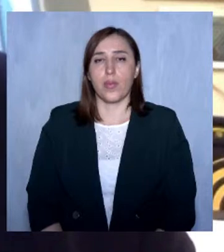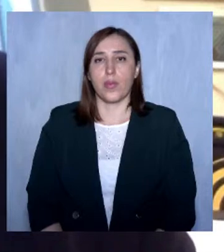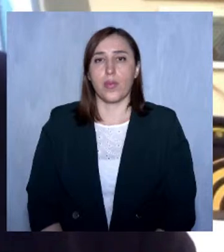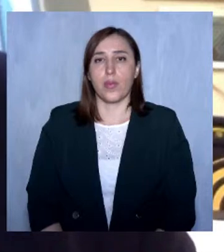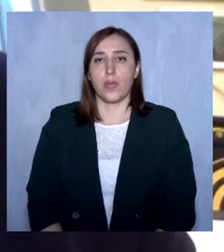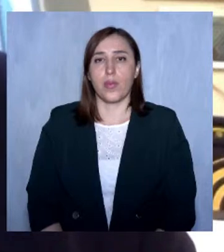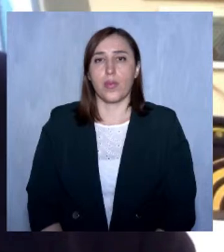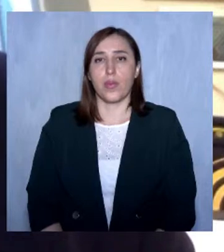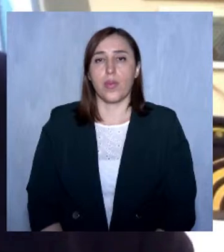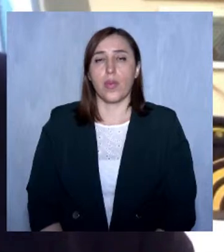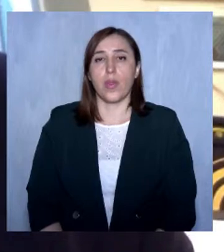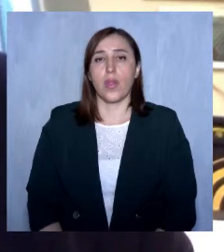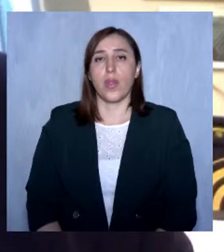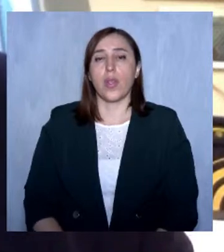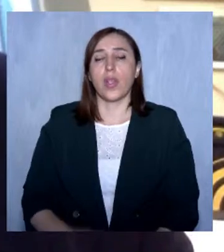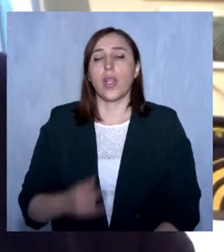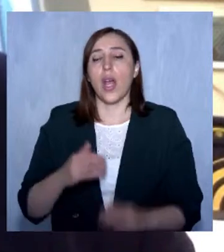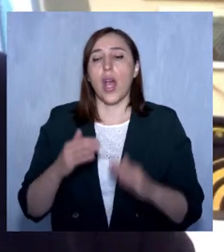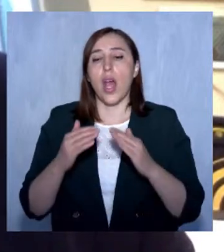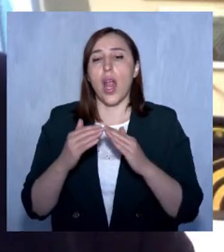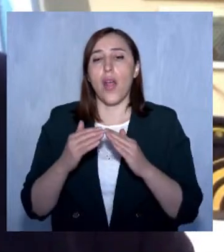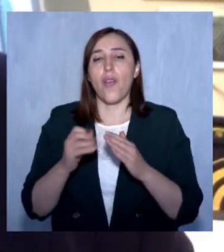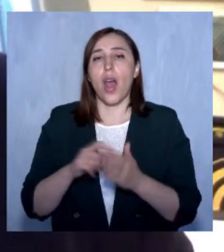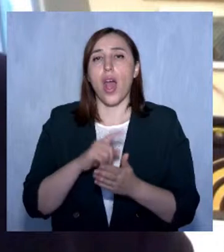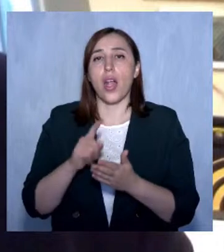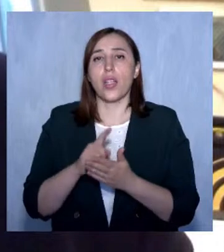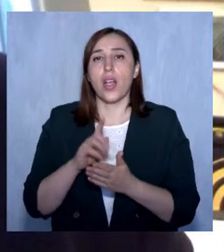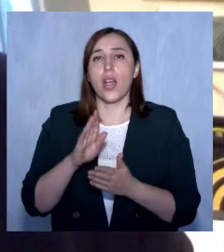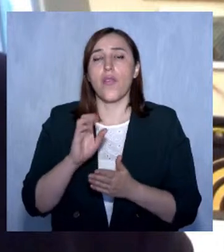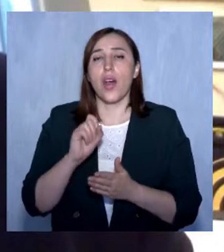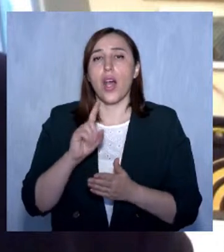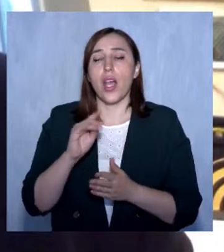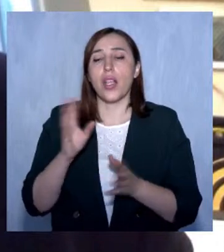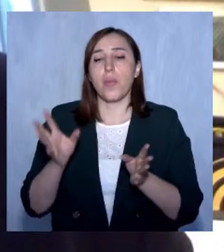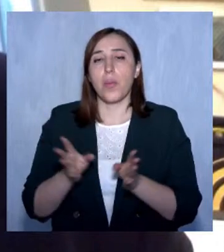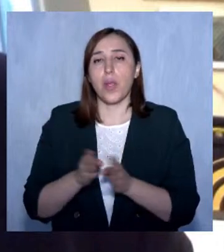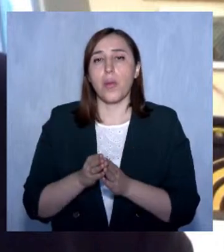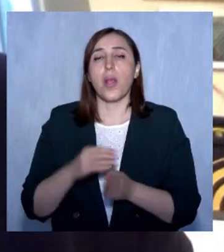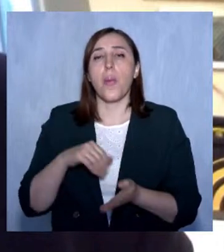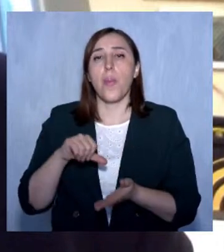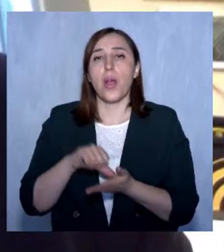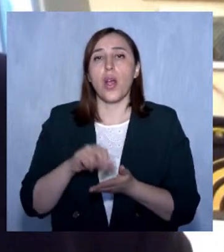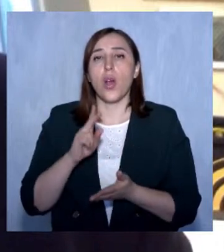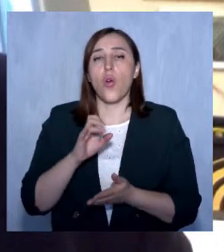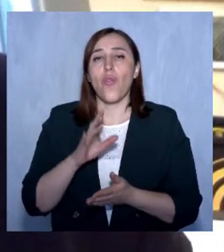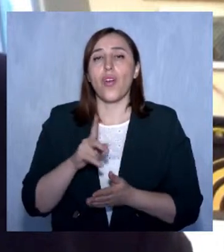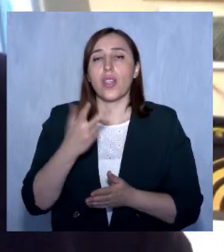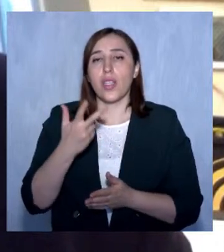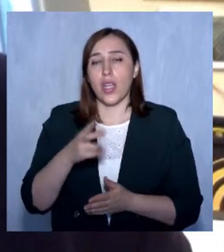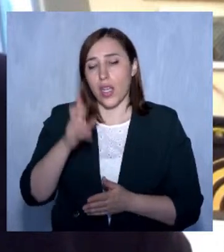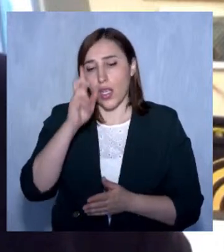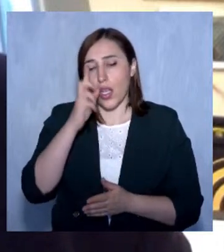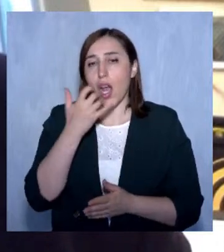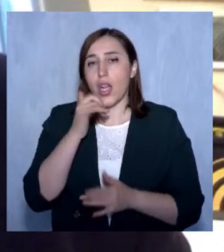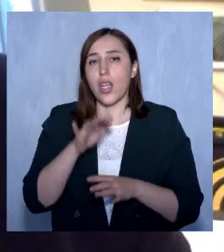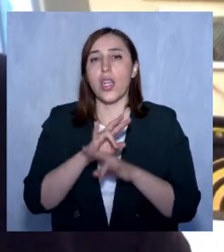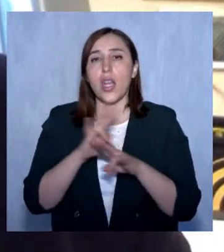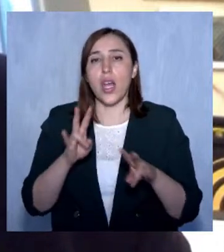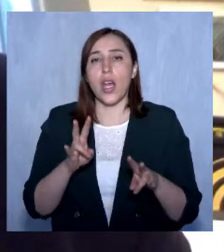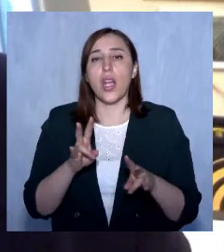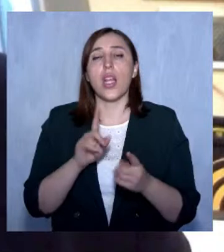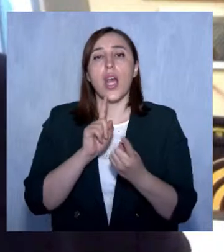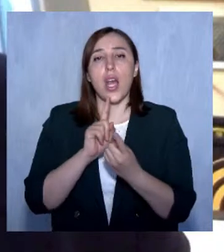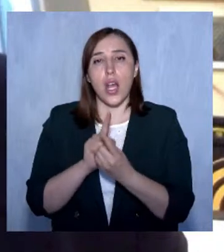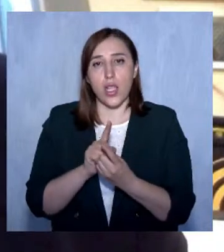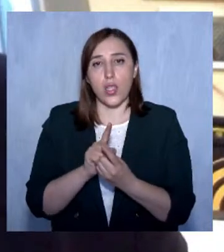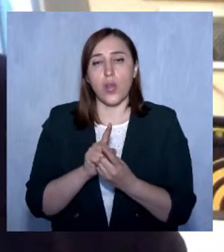Ես հարևանության հարցերով հանձնակատար Վարհեի հետ մասնակցել եմ կովկասի երեկ երկրներում արդքորդ նախարարների հետ հանդիպումներին